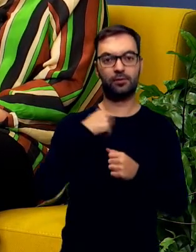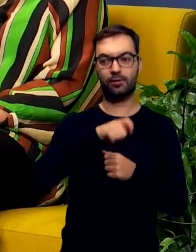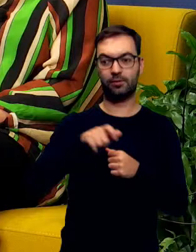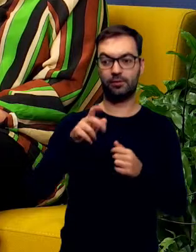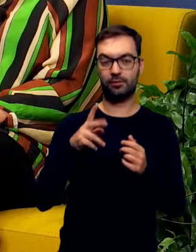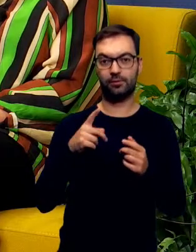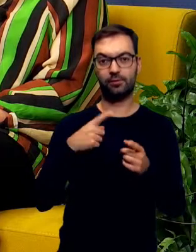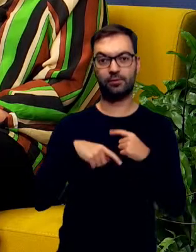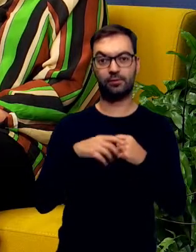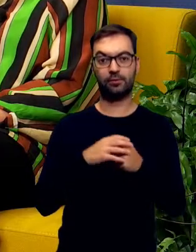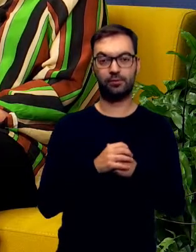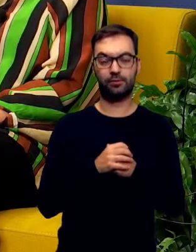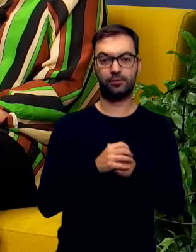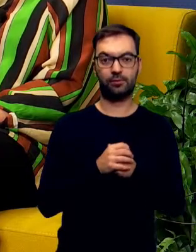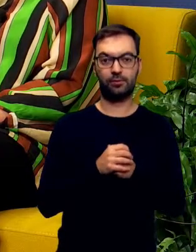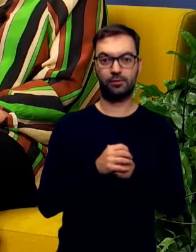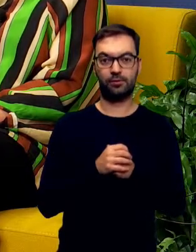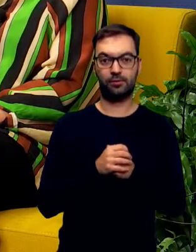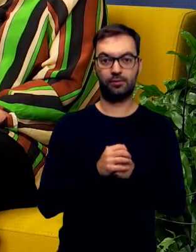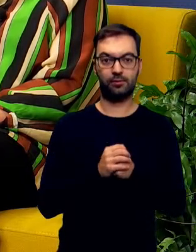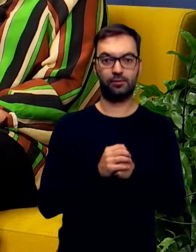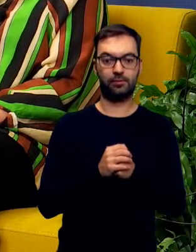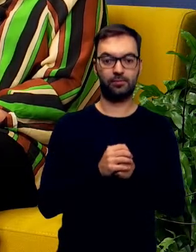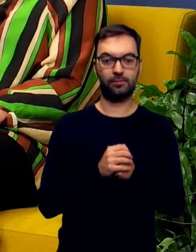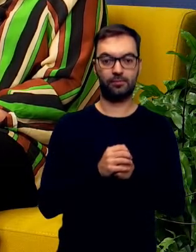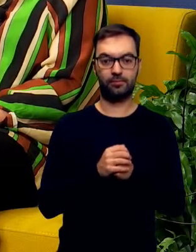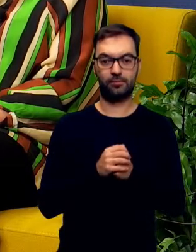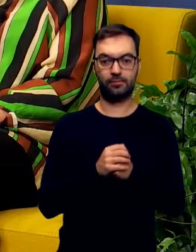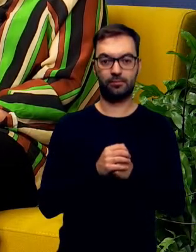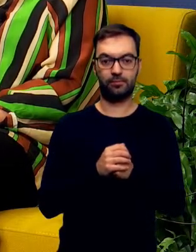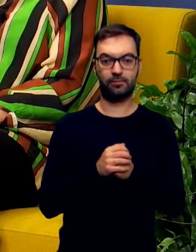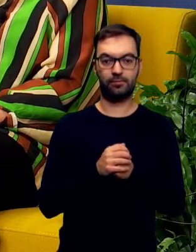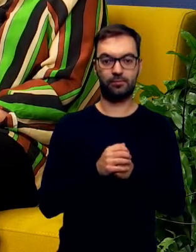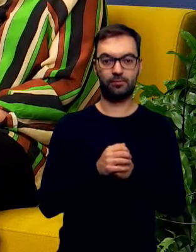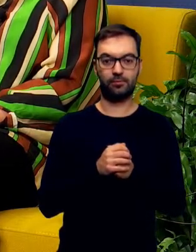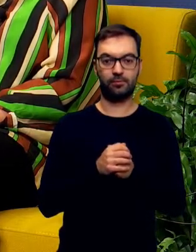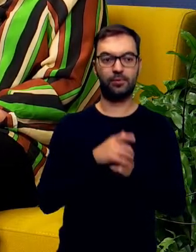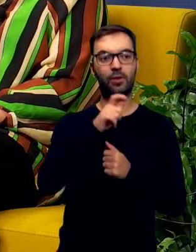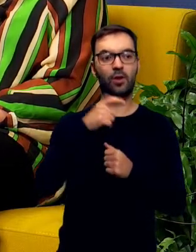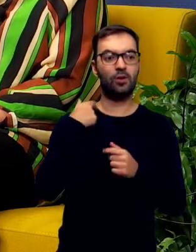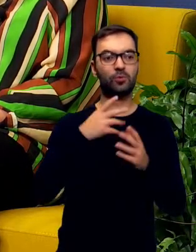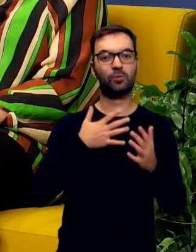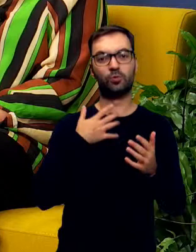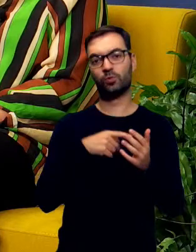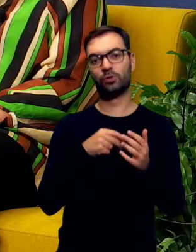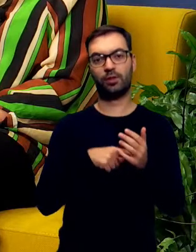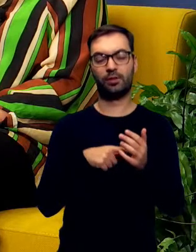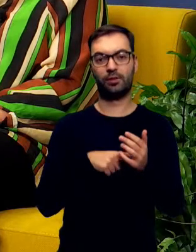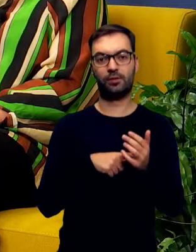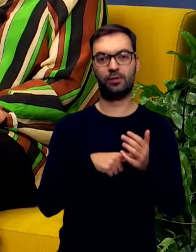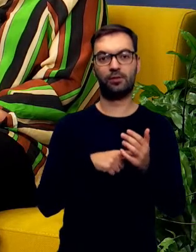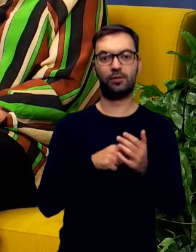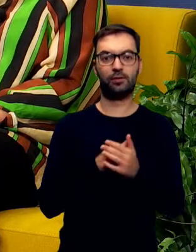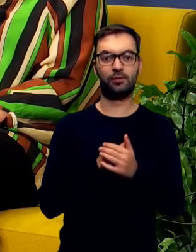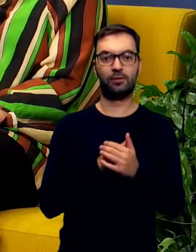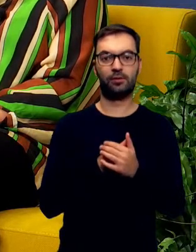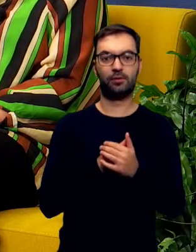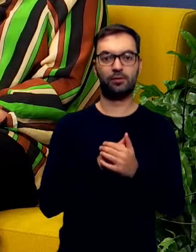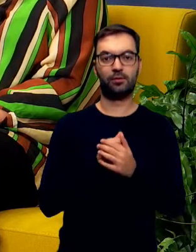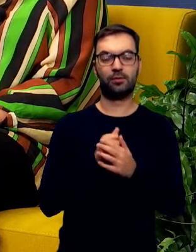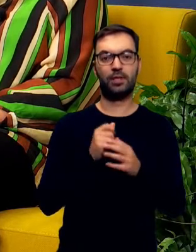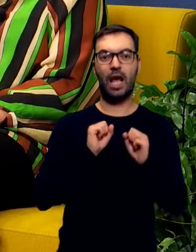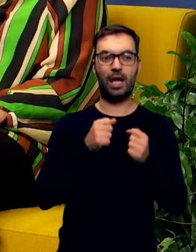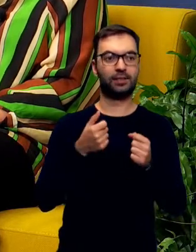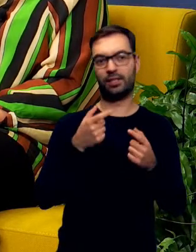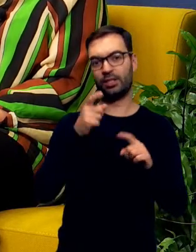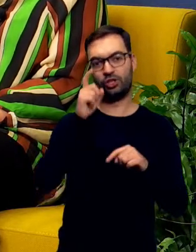osób, pochodził z tych środowisk, czy pojedynczych osób, które uważały, że ta akcja